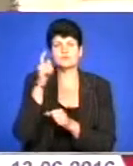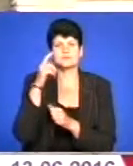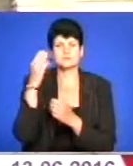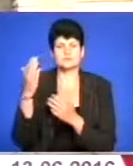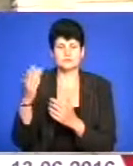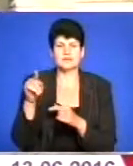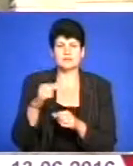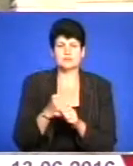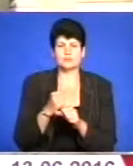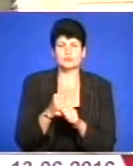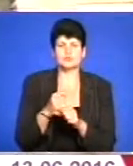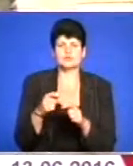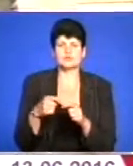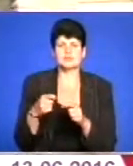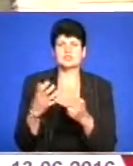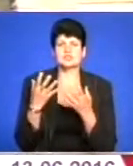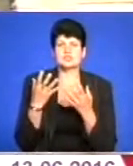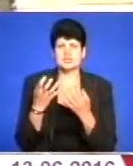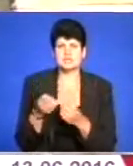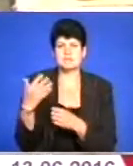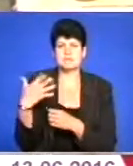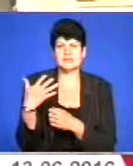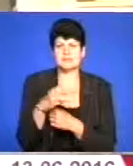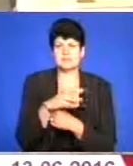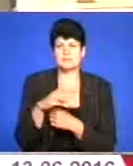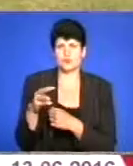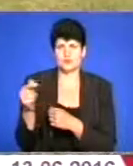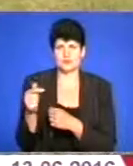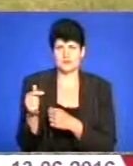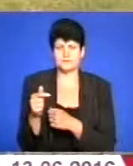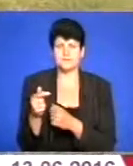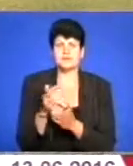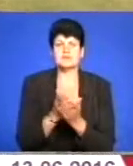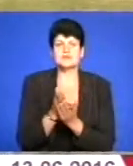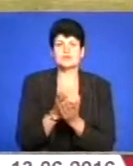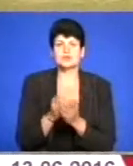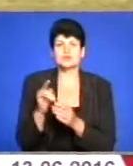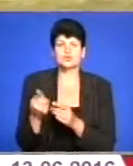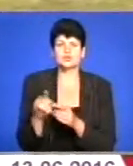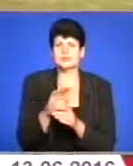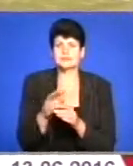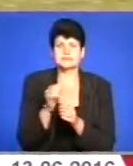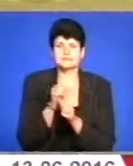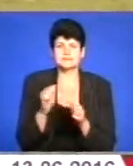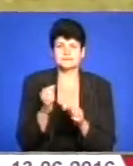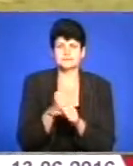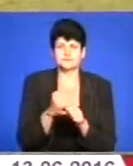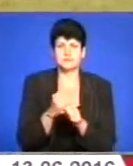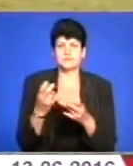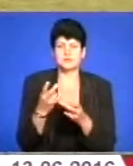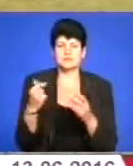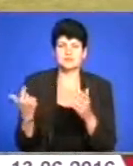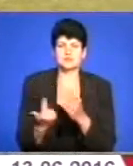сьогодні заплатили за послугу, отримали тепло і всі питання. Після запуску Теребовлянської частини капітальний